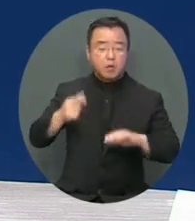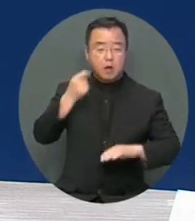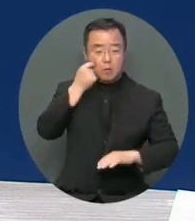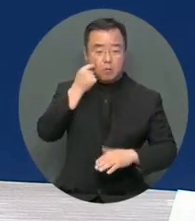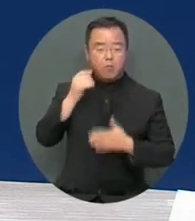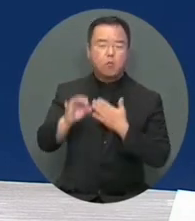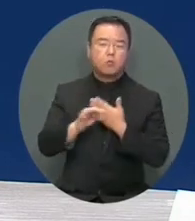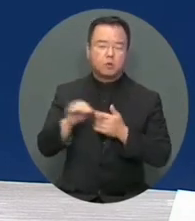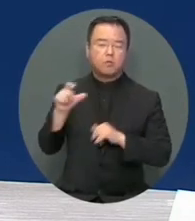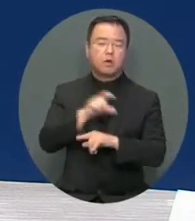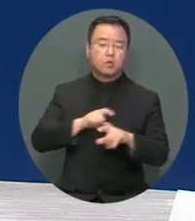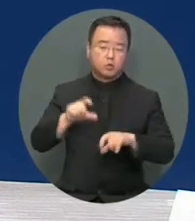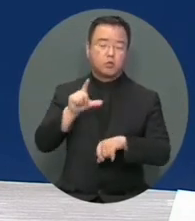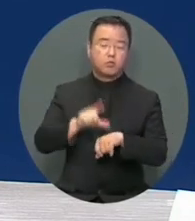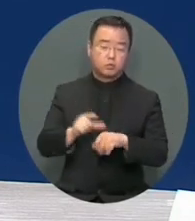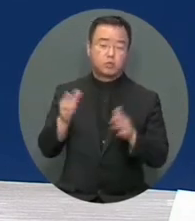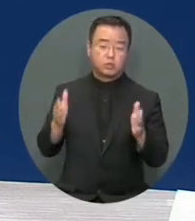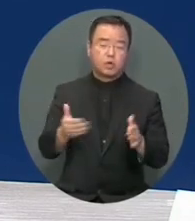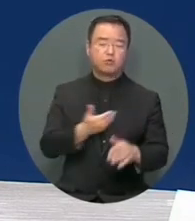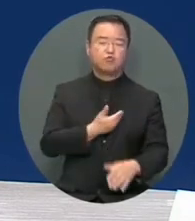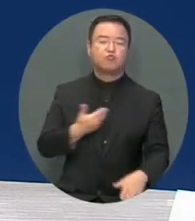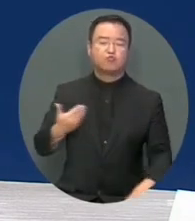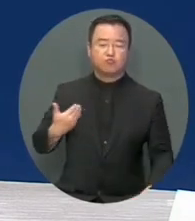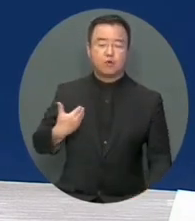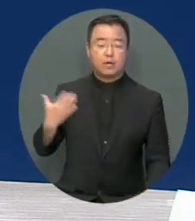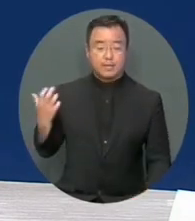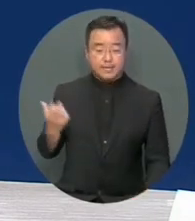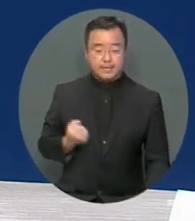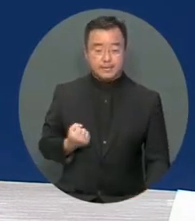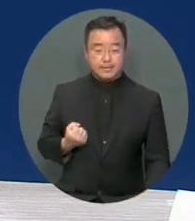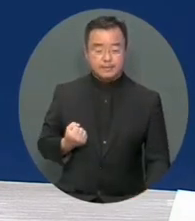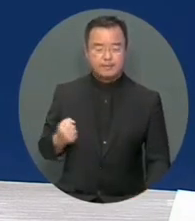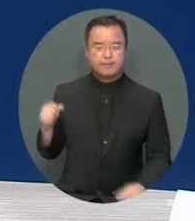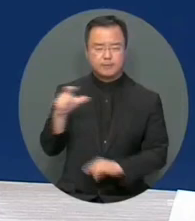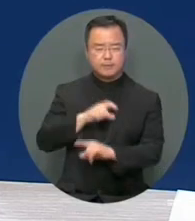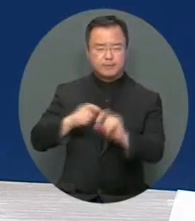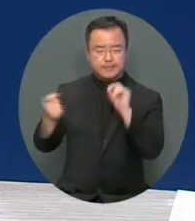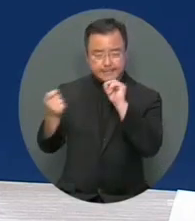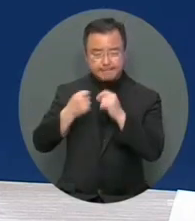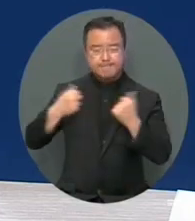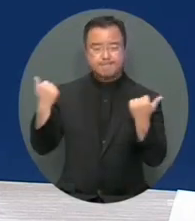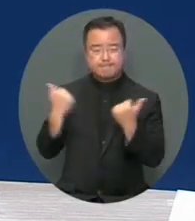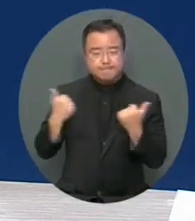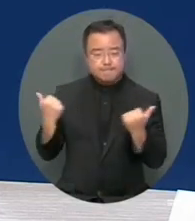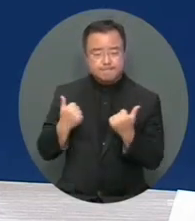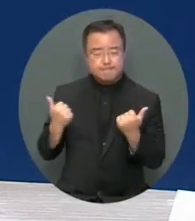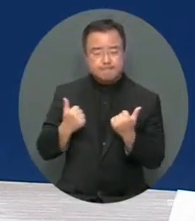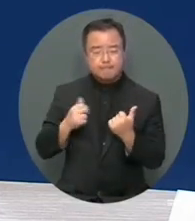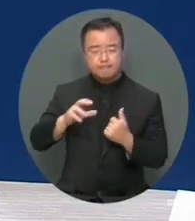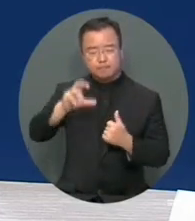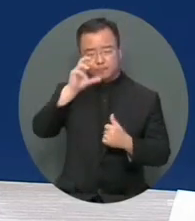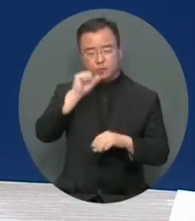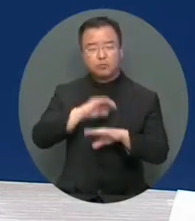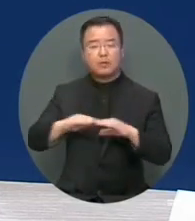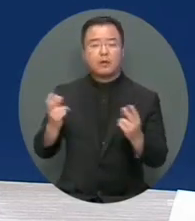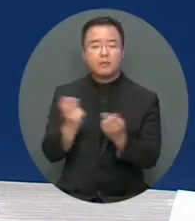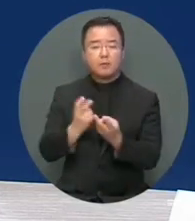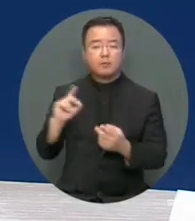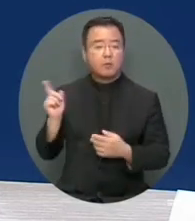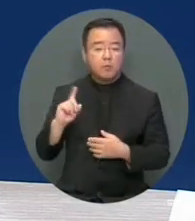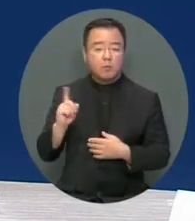더 충분한 시간을 가지고 국제사회와 좀 더 긴밀하게 협의해서 더 좋은 대안이 있는지 그